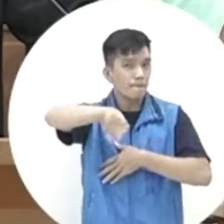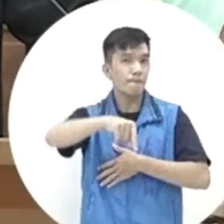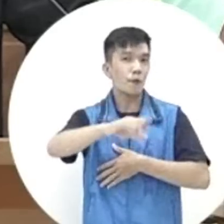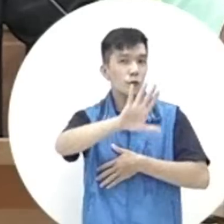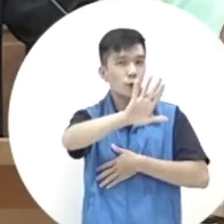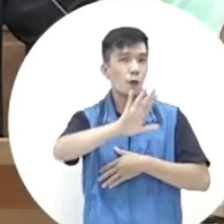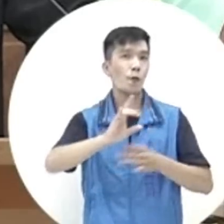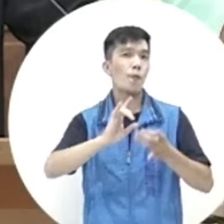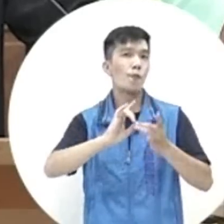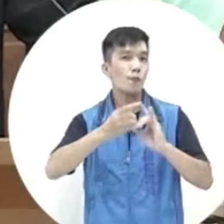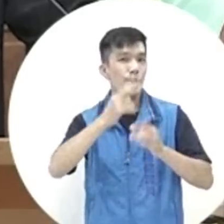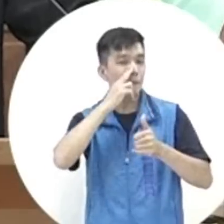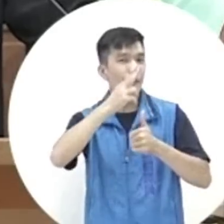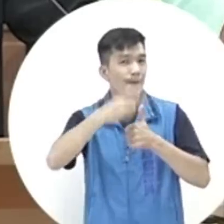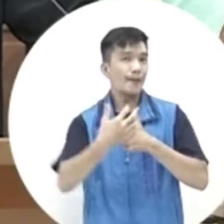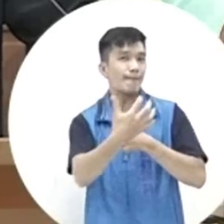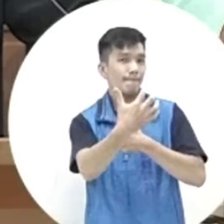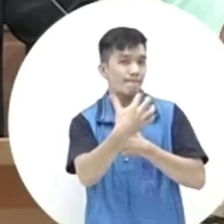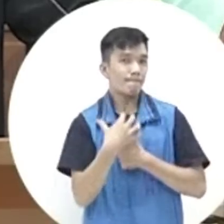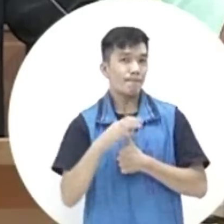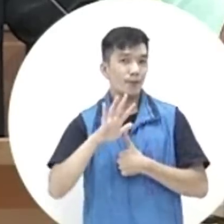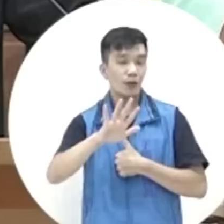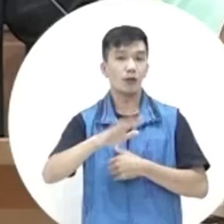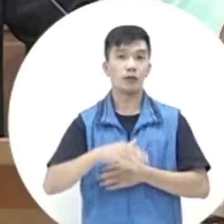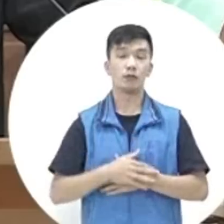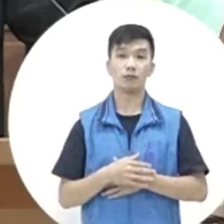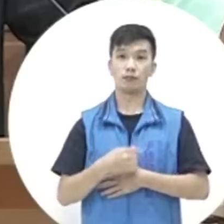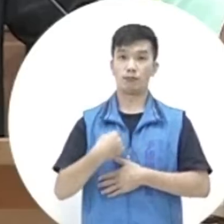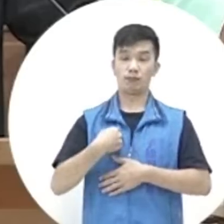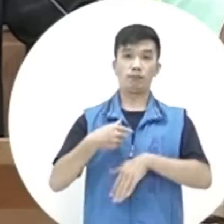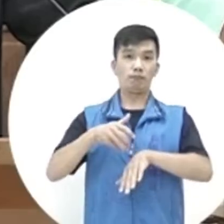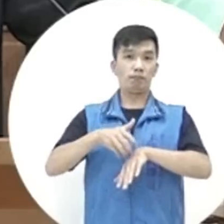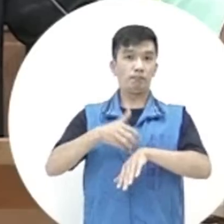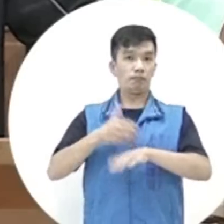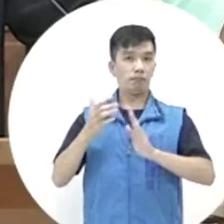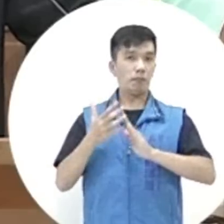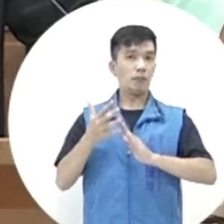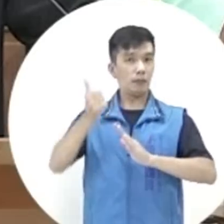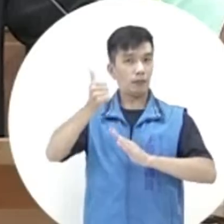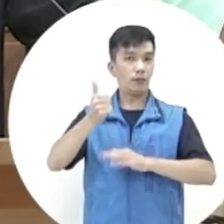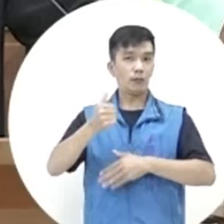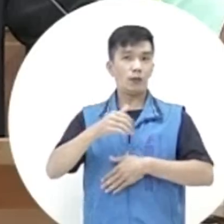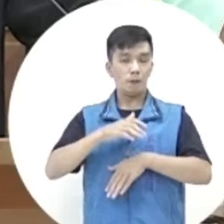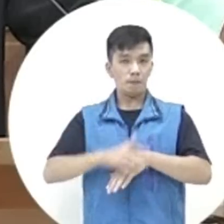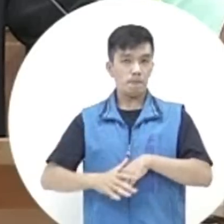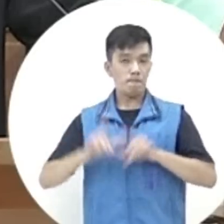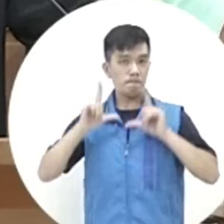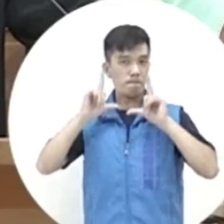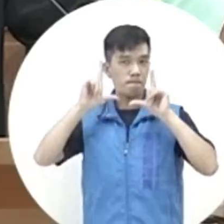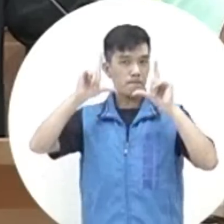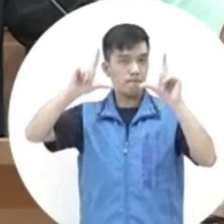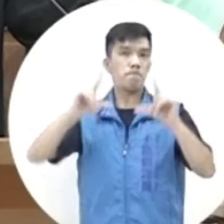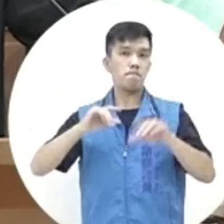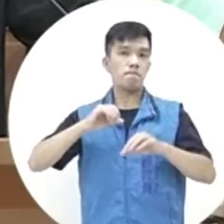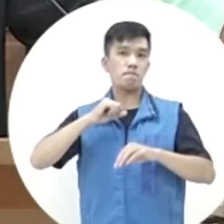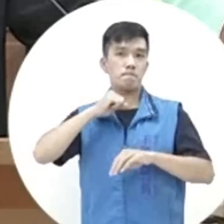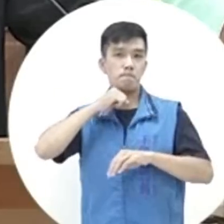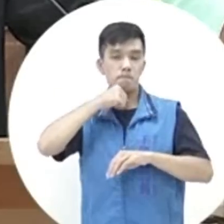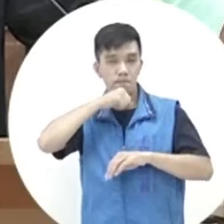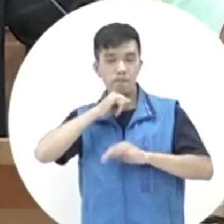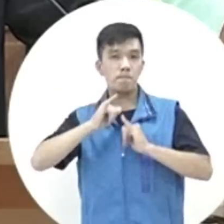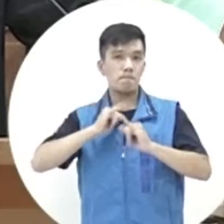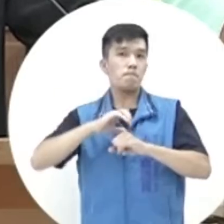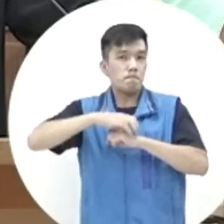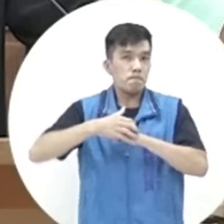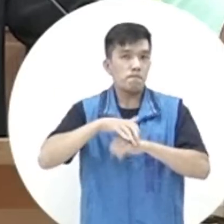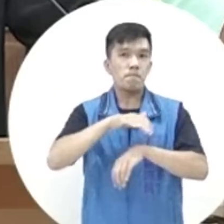衅、侵犯，侯友宜绝对会用生命捍卫我们国家，保护